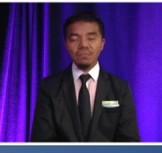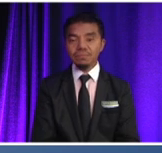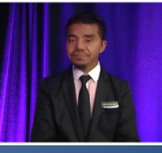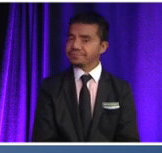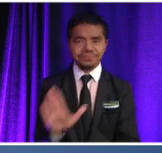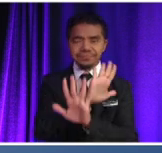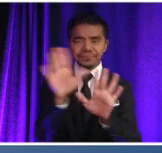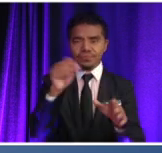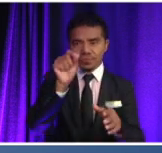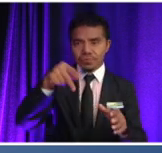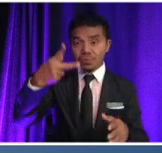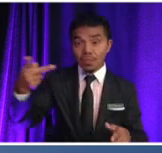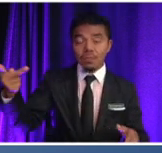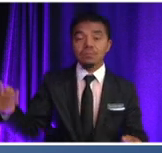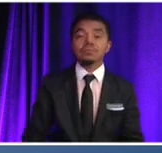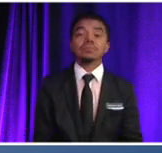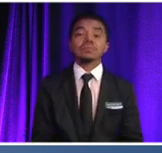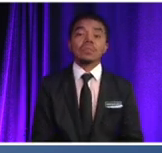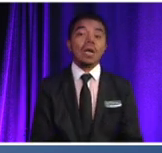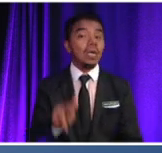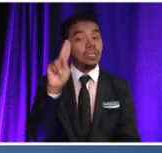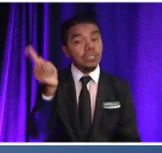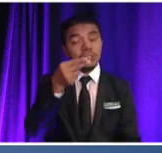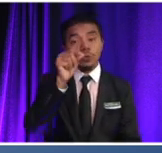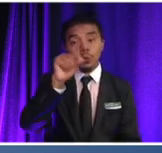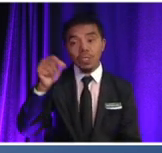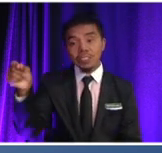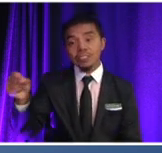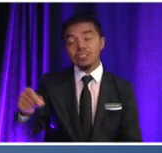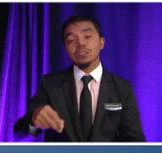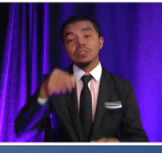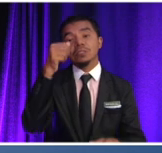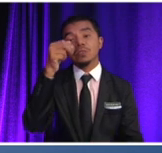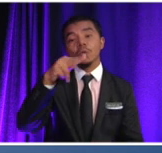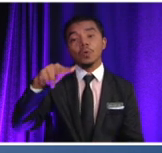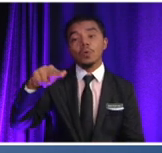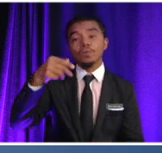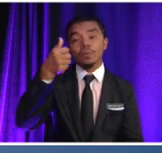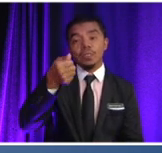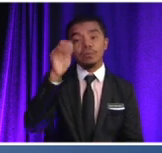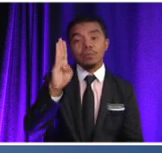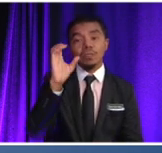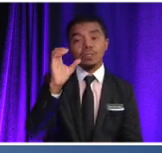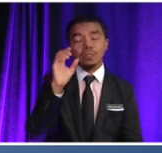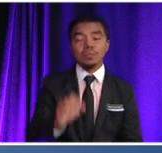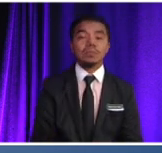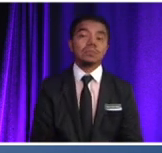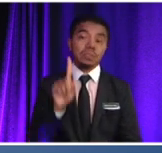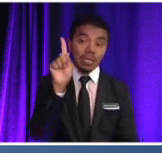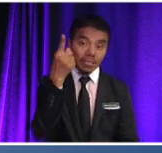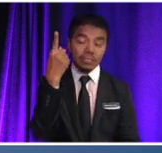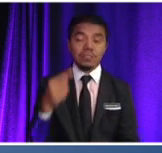tulis produk Oke jadi jawaban di sini bagi mengambil kira permintaan pengguna kost pengeluaran